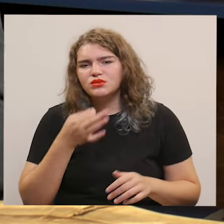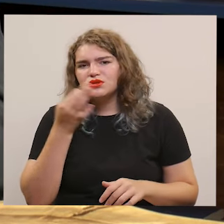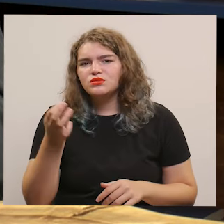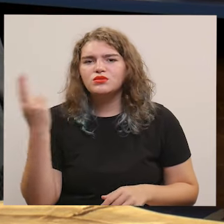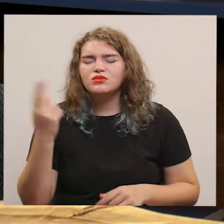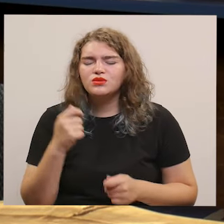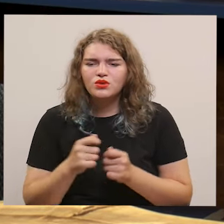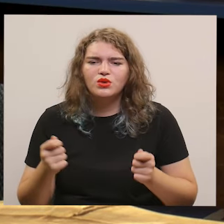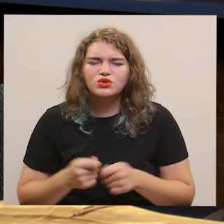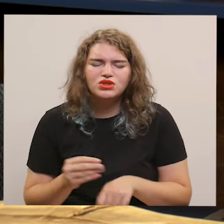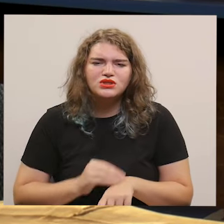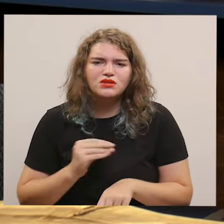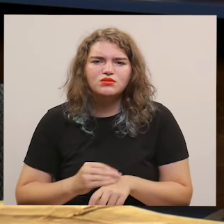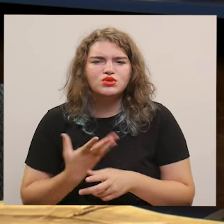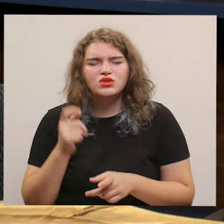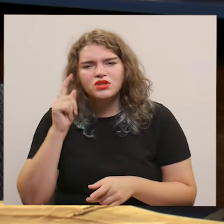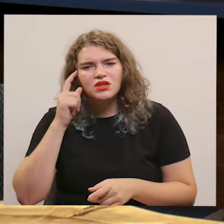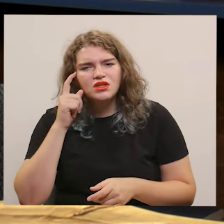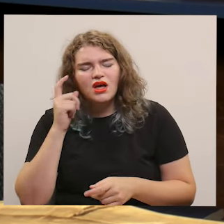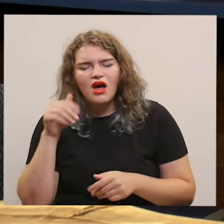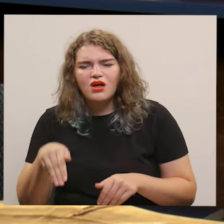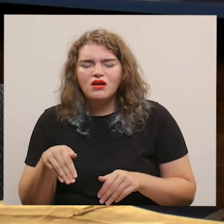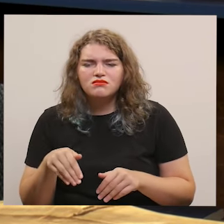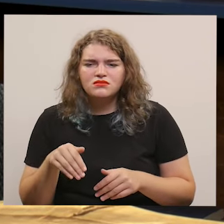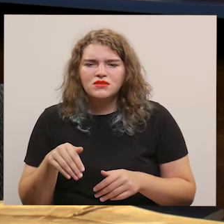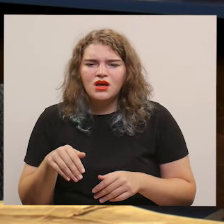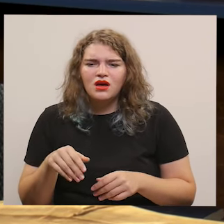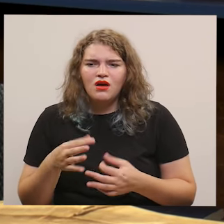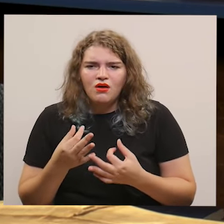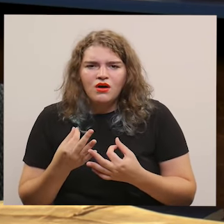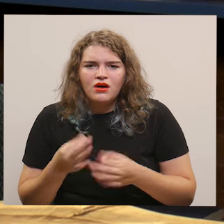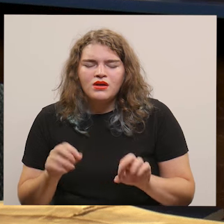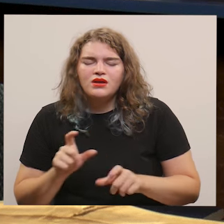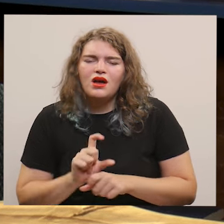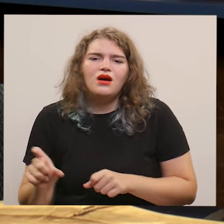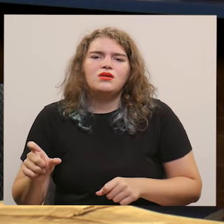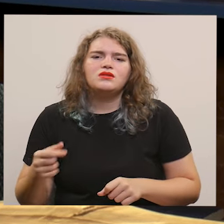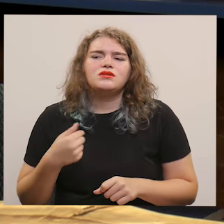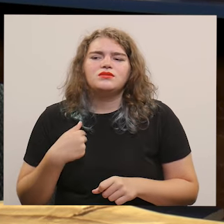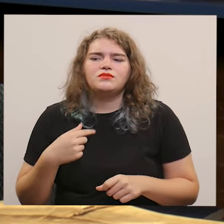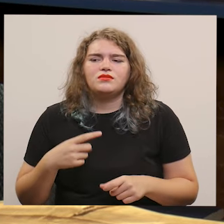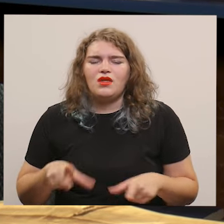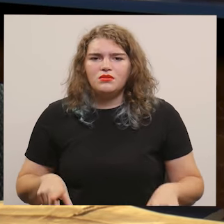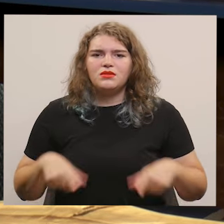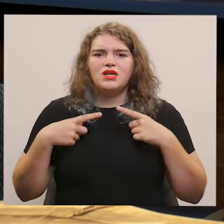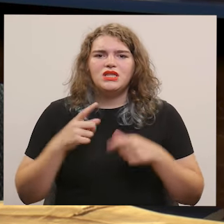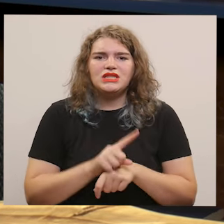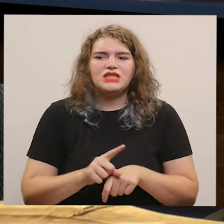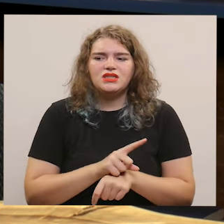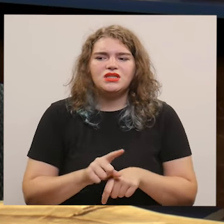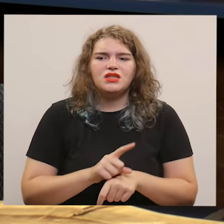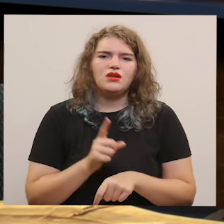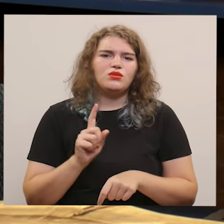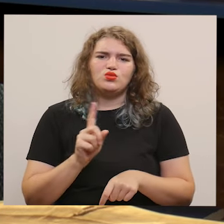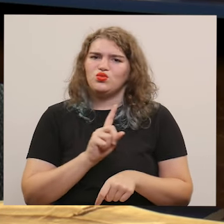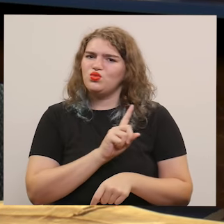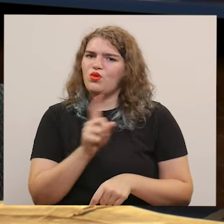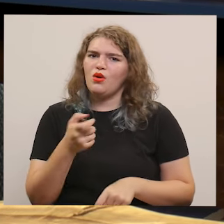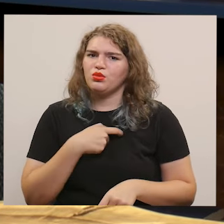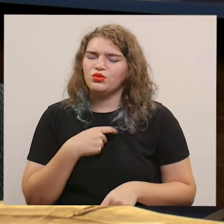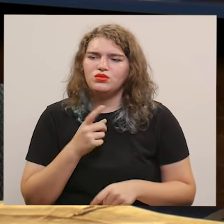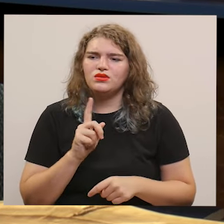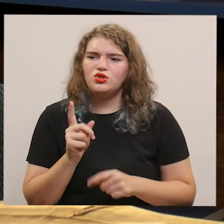tot ce gândesc și cumva atunci am îndrăznit, pentru că trebuie să mă într-un tipar în care niciodată nu am întors